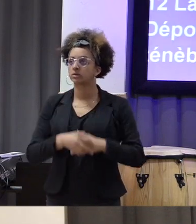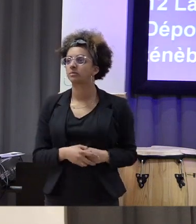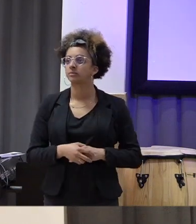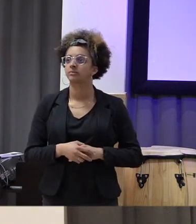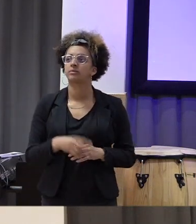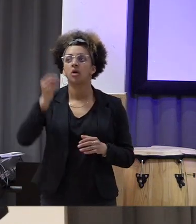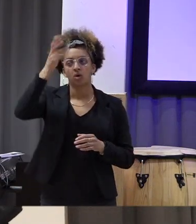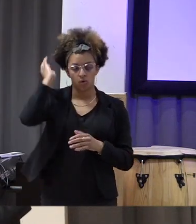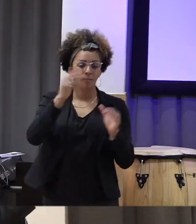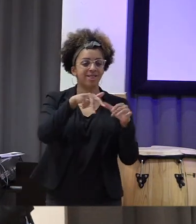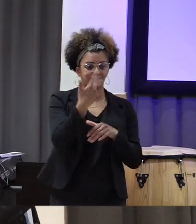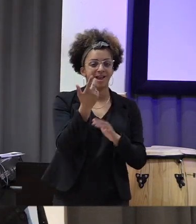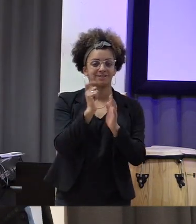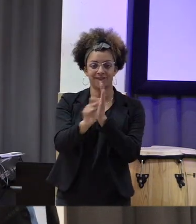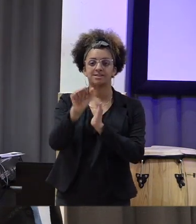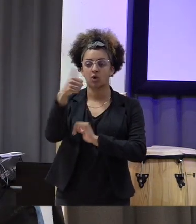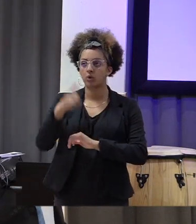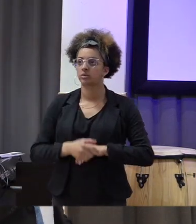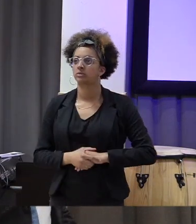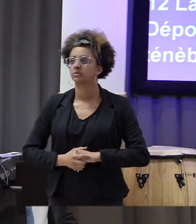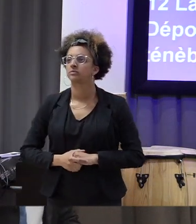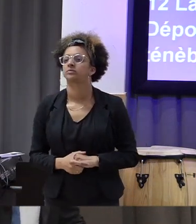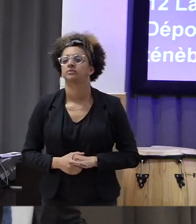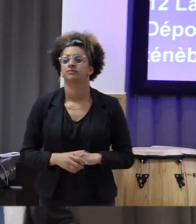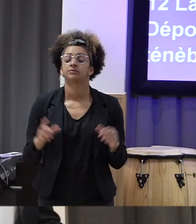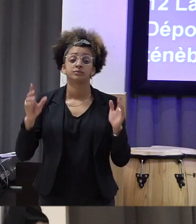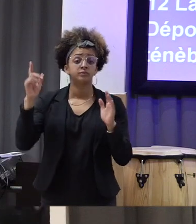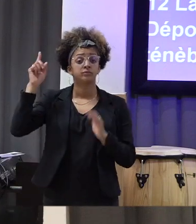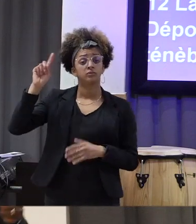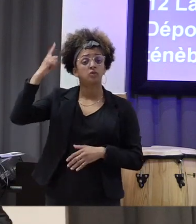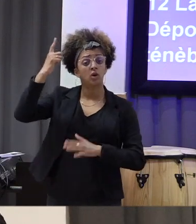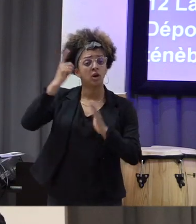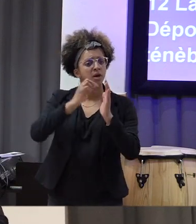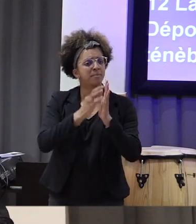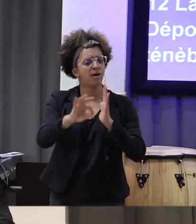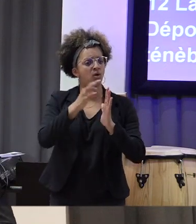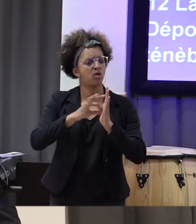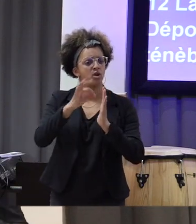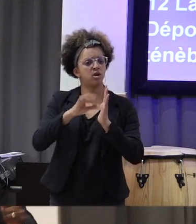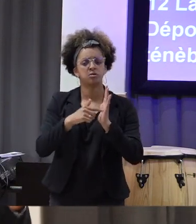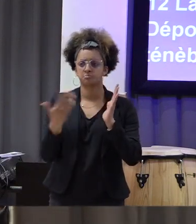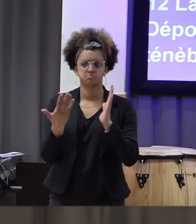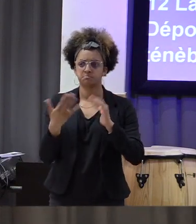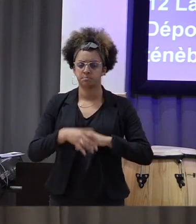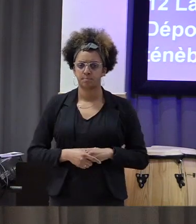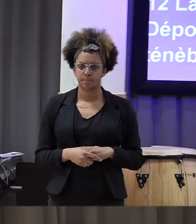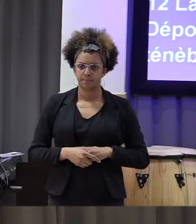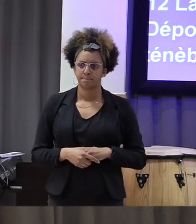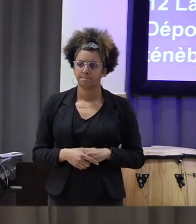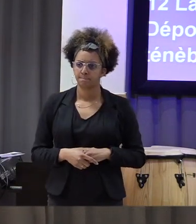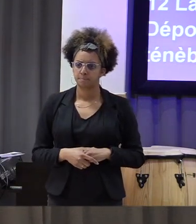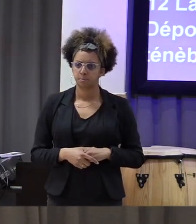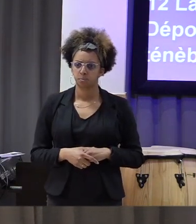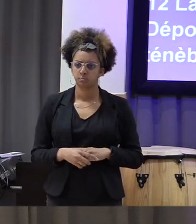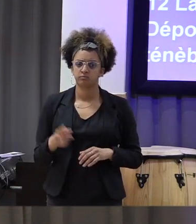Alléluia. La parole de Dieu déclare, « Cela importe, d'autant plus que vous savez